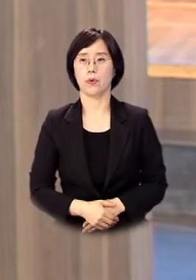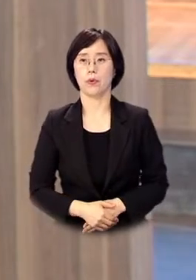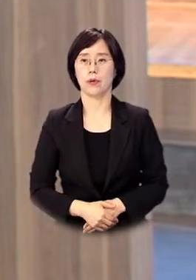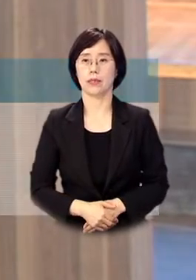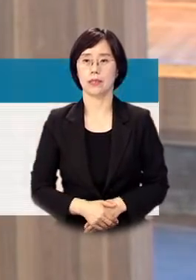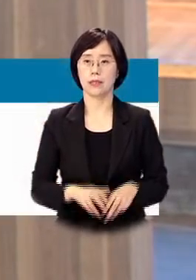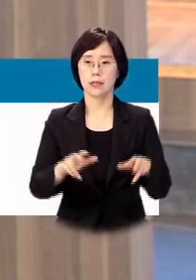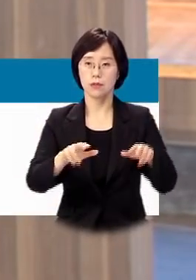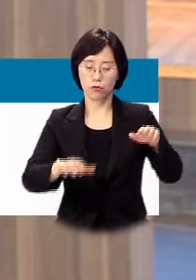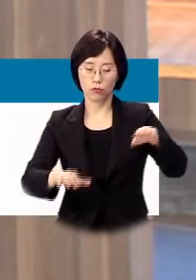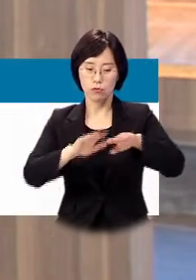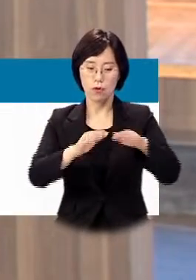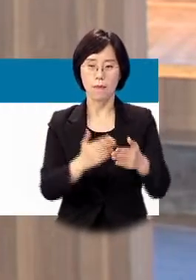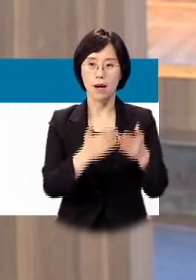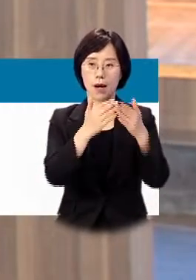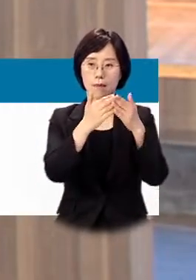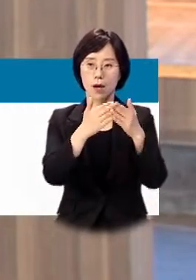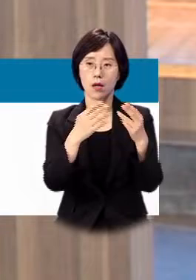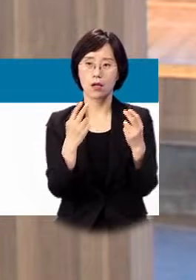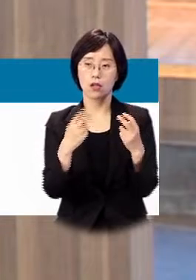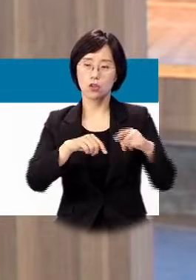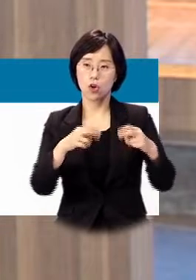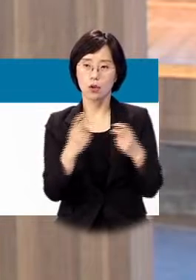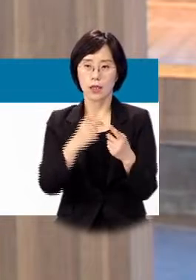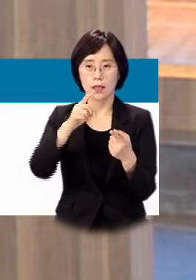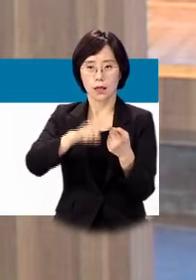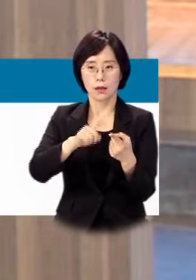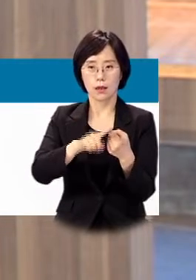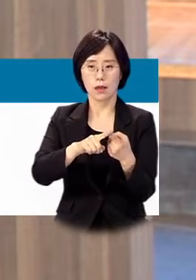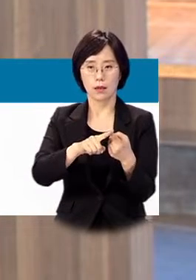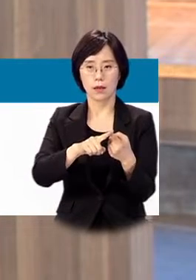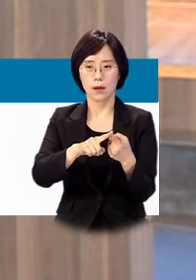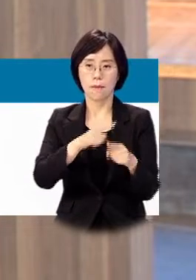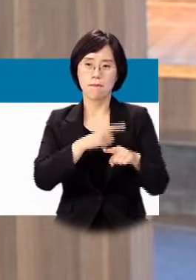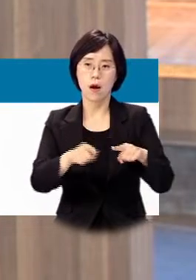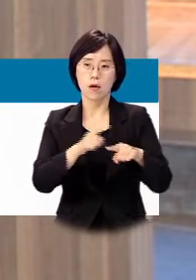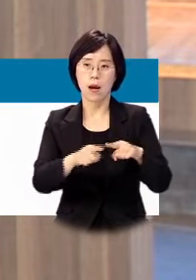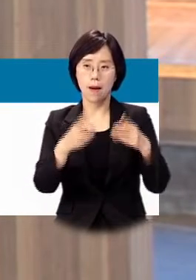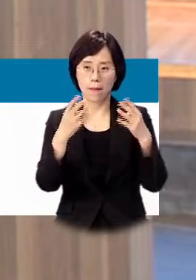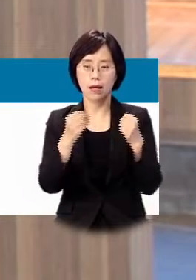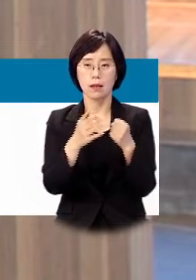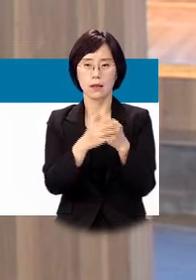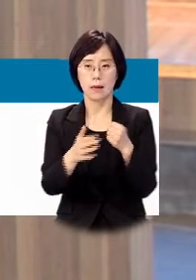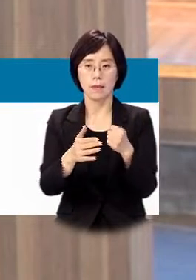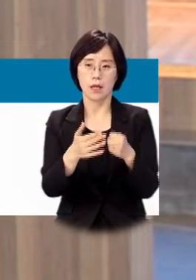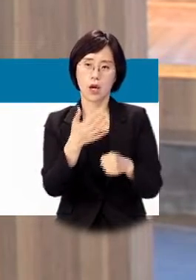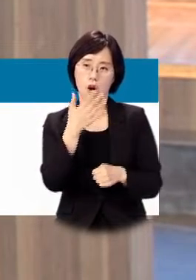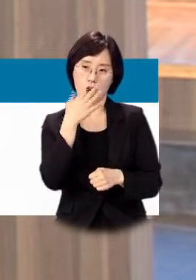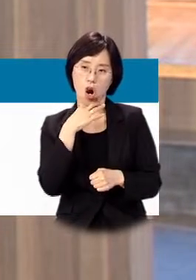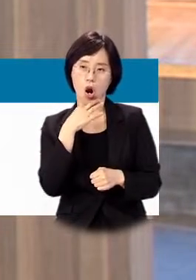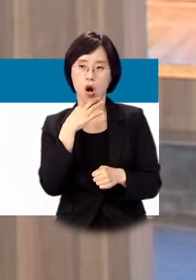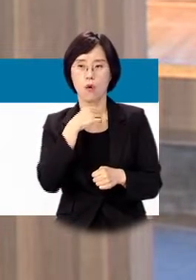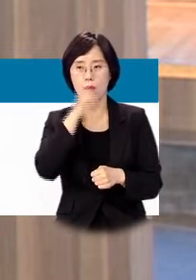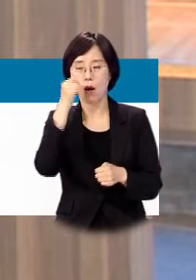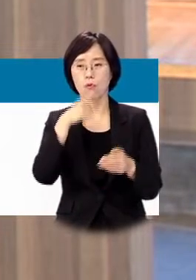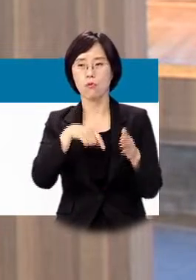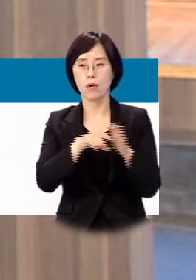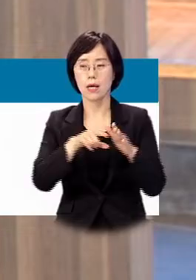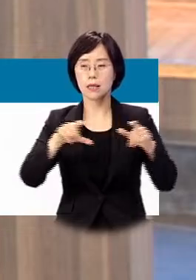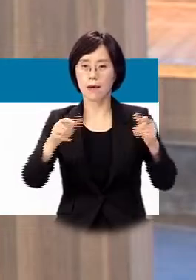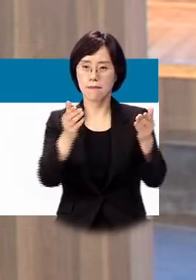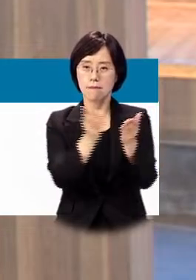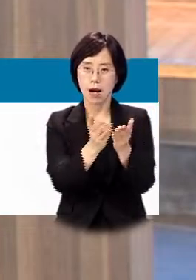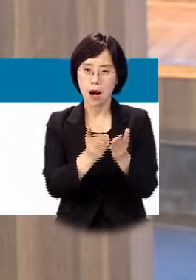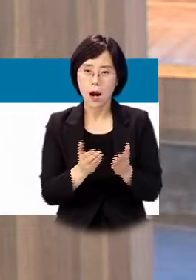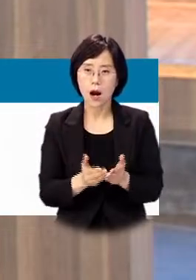지역균형 마을 경과 정체성의 대부터 한 부분들이 비우 들이 많이 올라가 있기 때문에 예비 타당성 을 위해서는 지역의